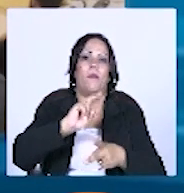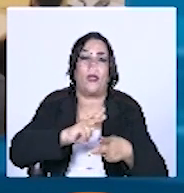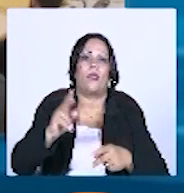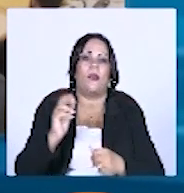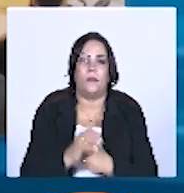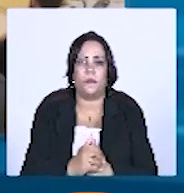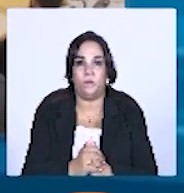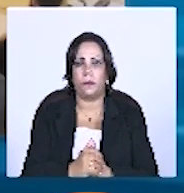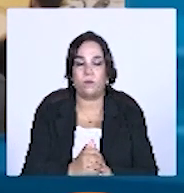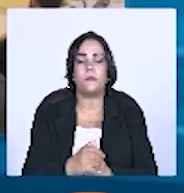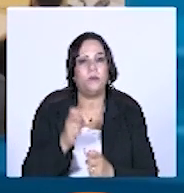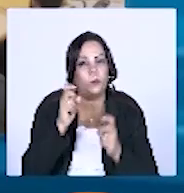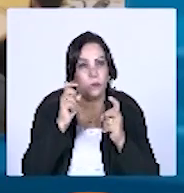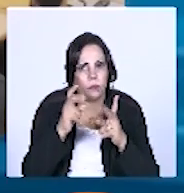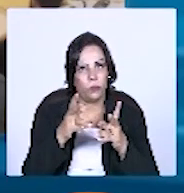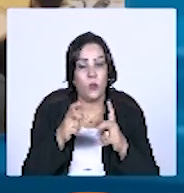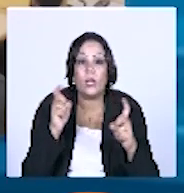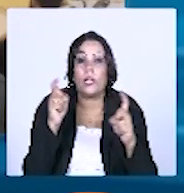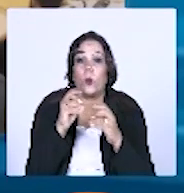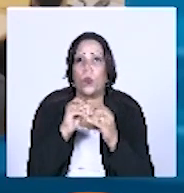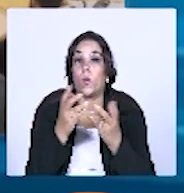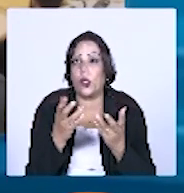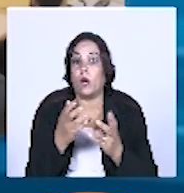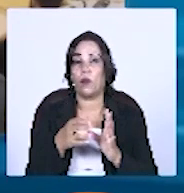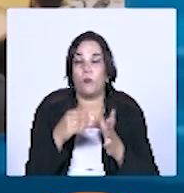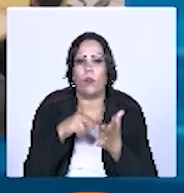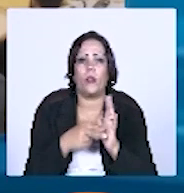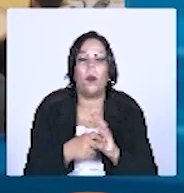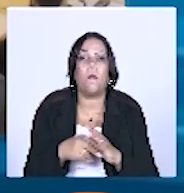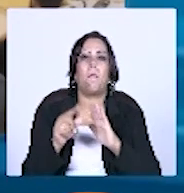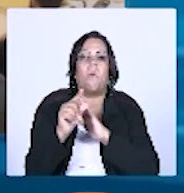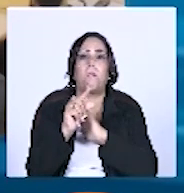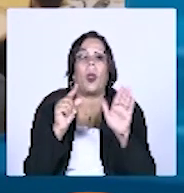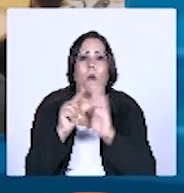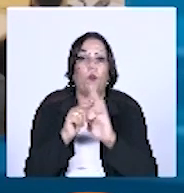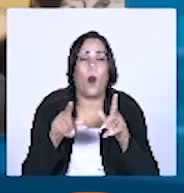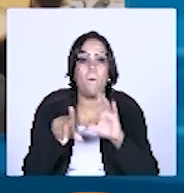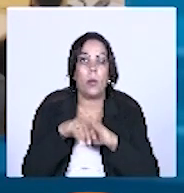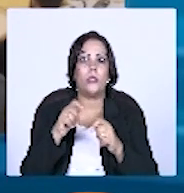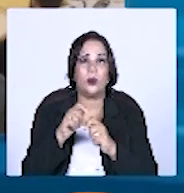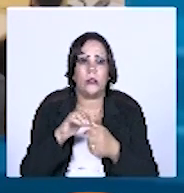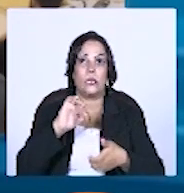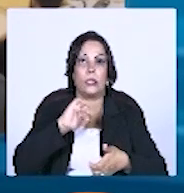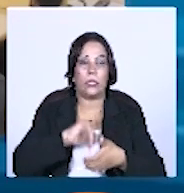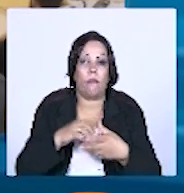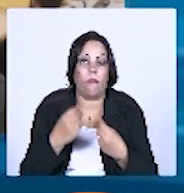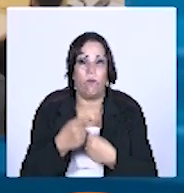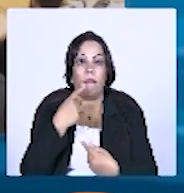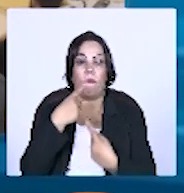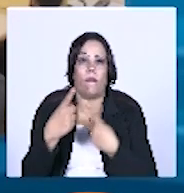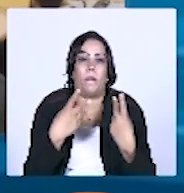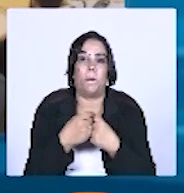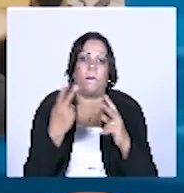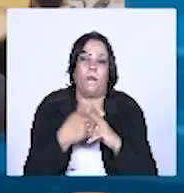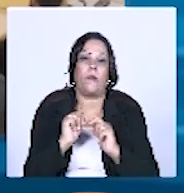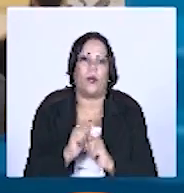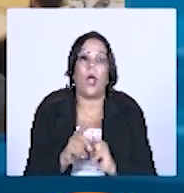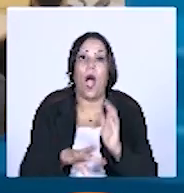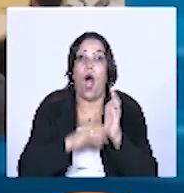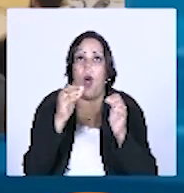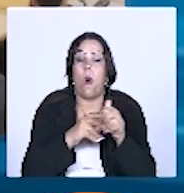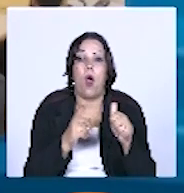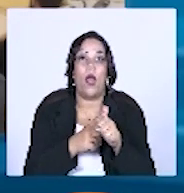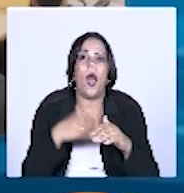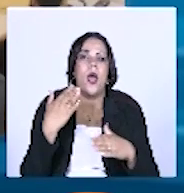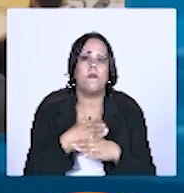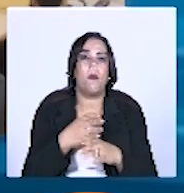تاني طيب ايه التحديات احنا خرجنا بمجموعه من التحديات من خلال المناقشه مع الناس اول تحدي اسباب